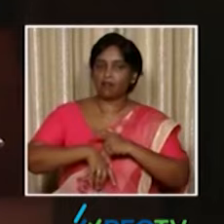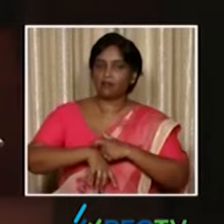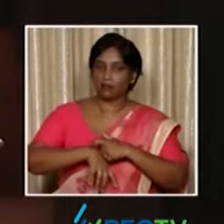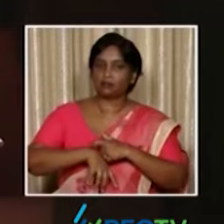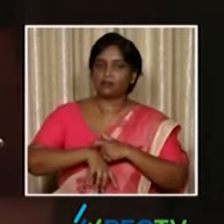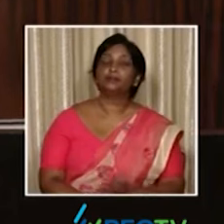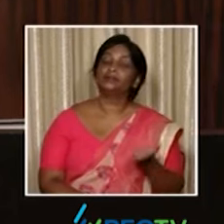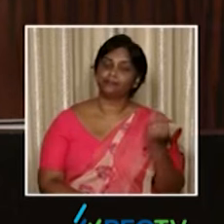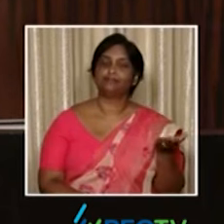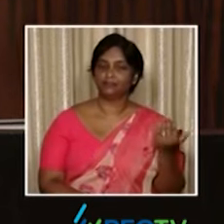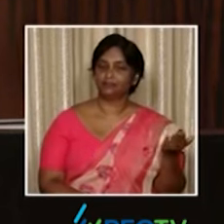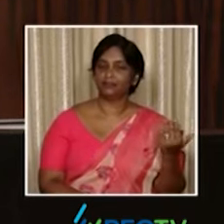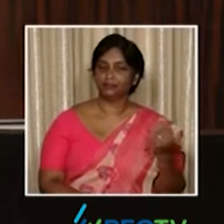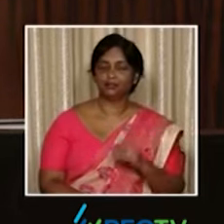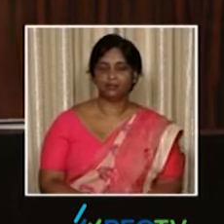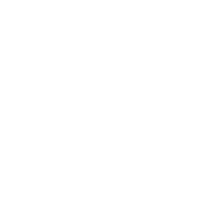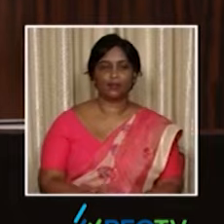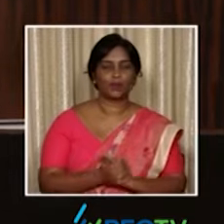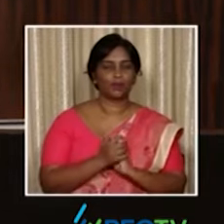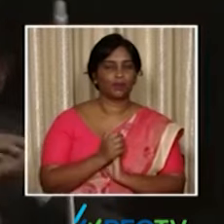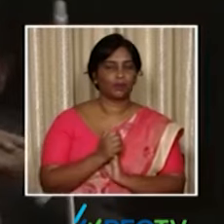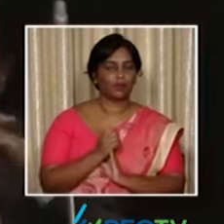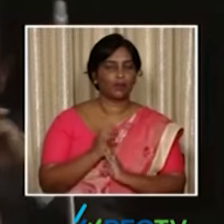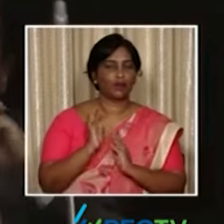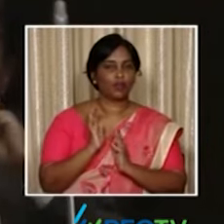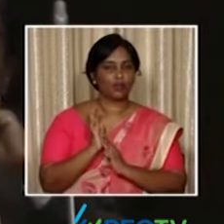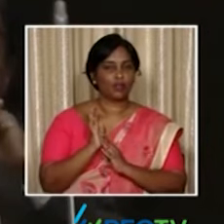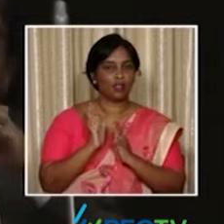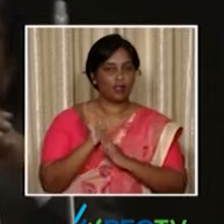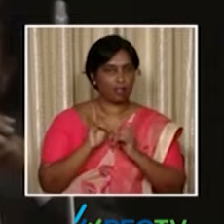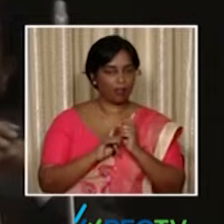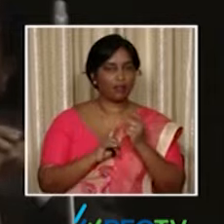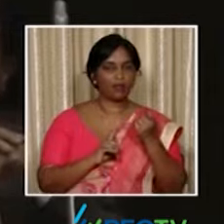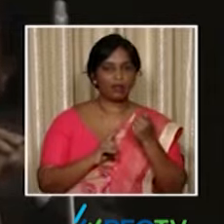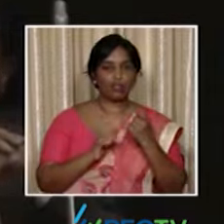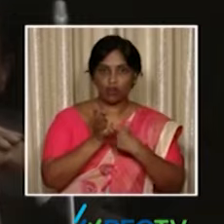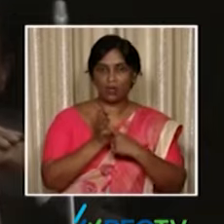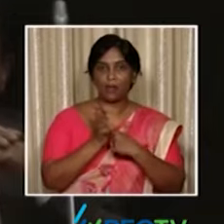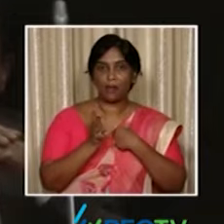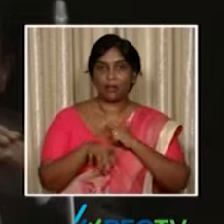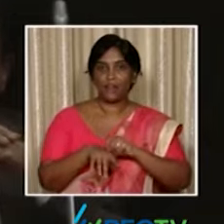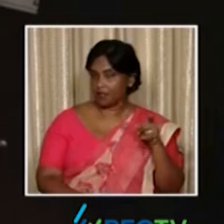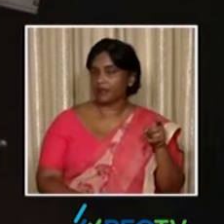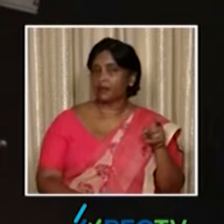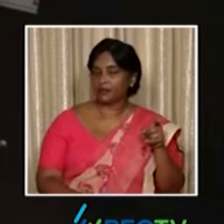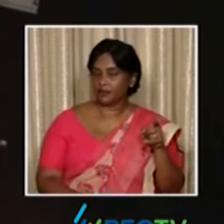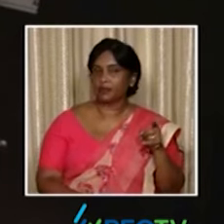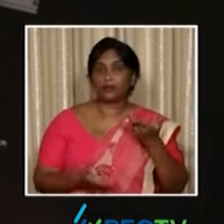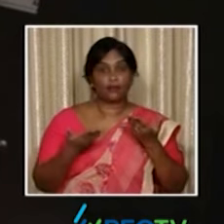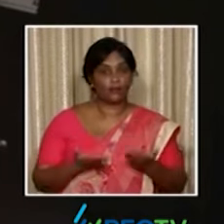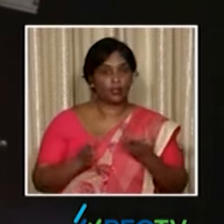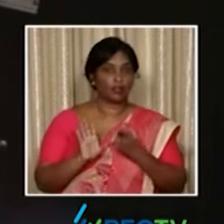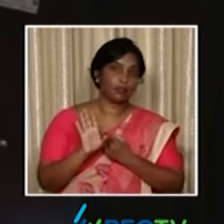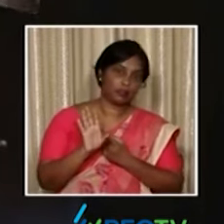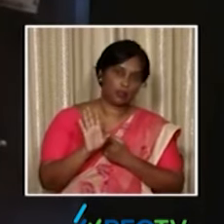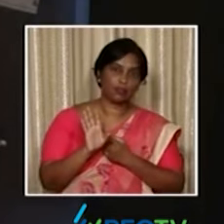අදාළ කාලය ලබා දෙන්න. මැතිතුමා ඉල්ලුවා කාලේ ලැබුණ නැහැ කියන නිසා මගේ විනාඩි 30 විනාඩි 10ක් එතුමාට ලබා දෙන්නම් වත්මන් තරුණ